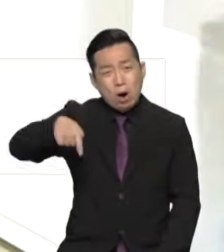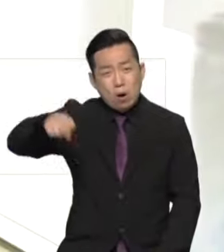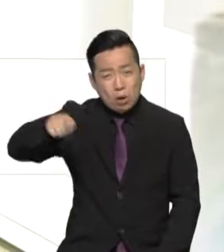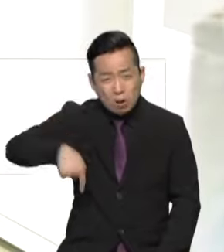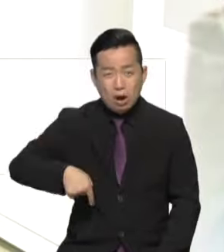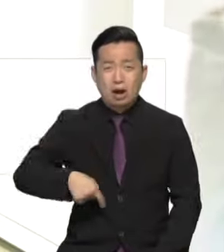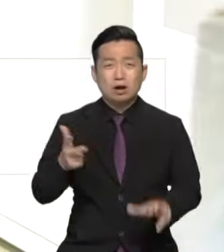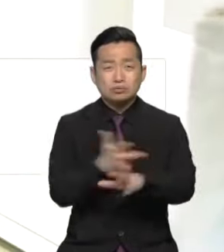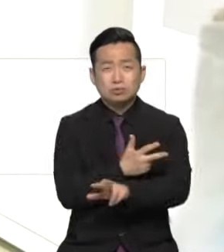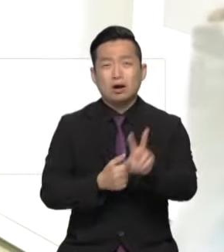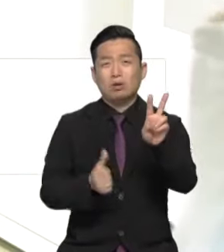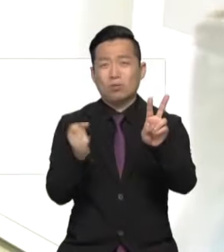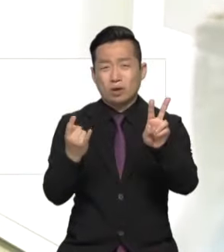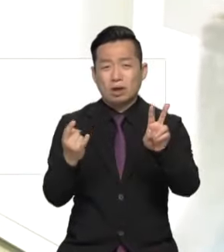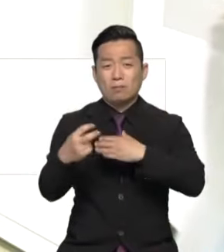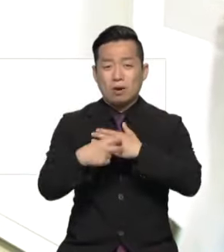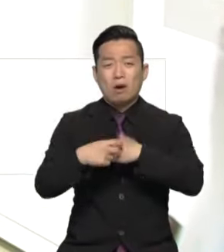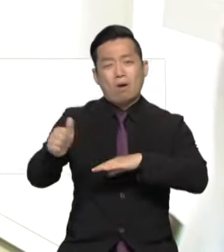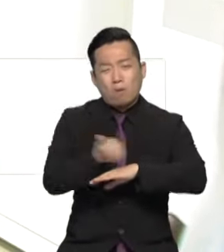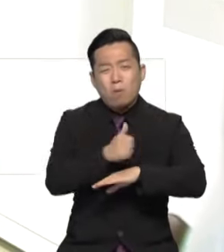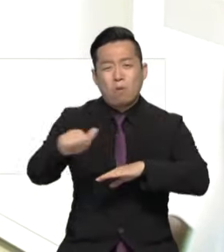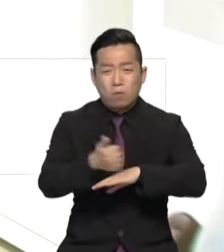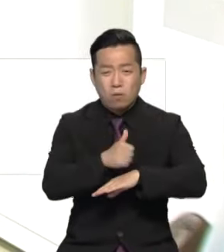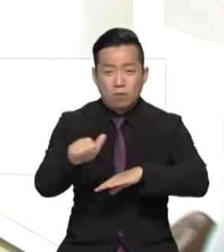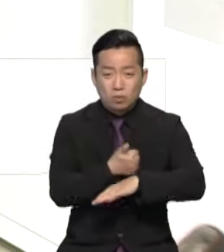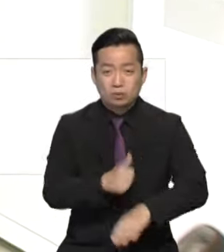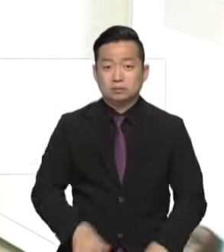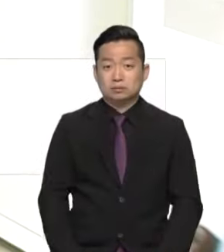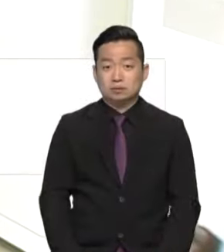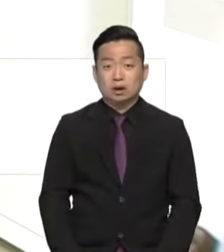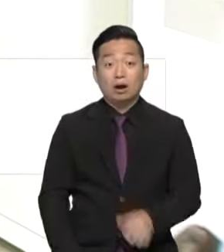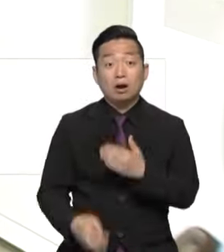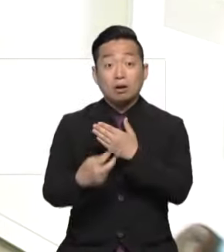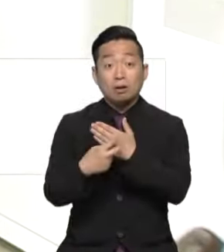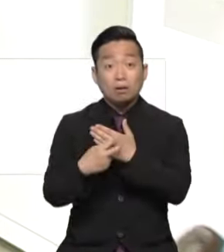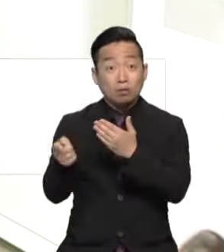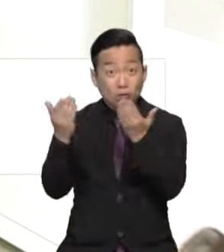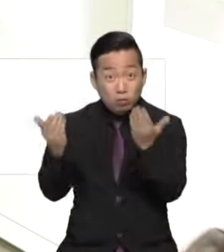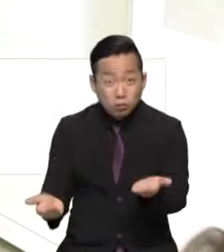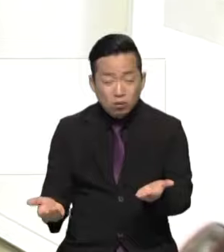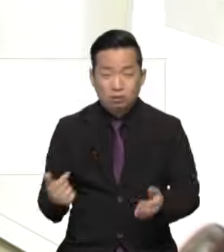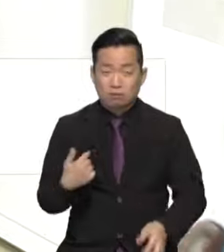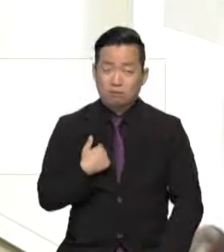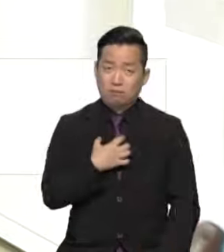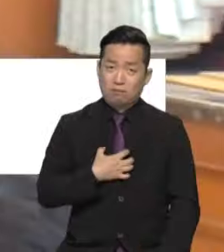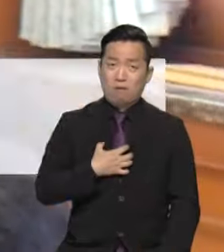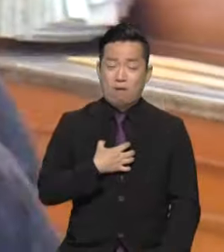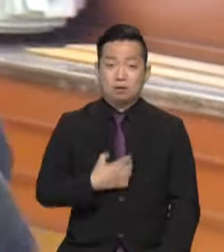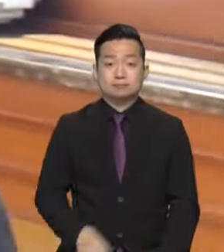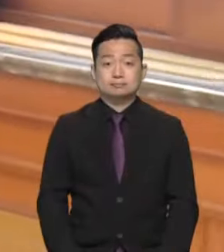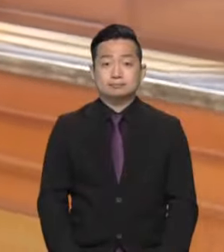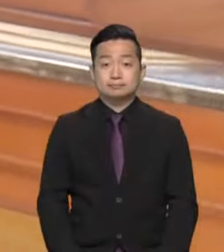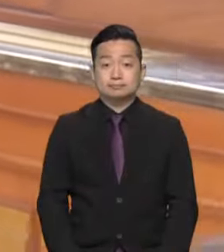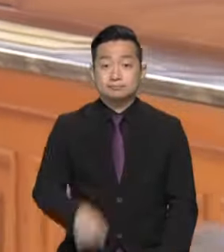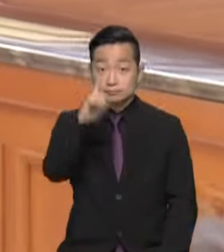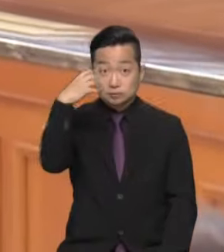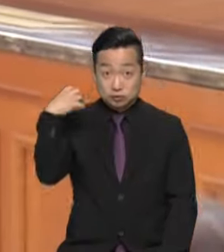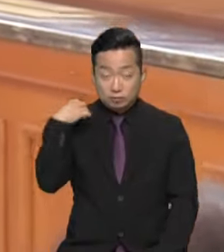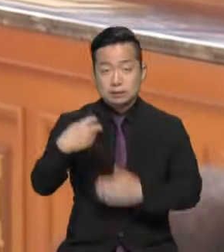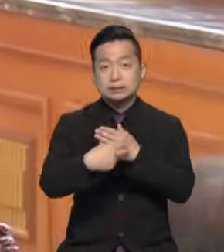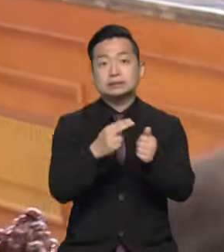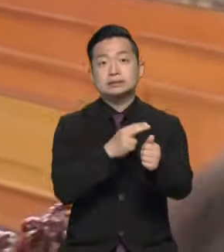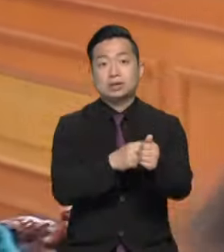일주일에 2과씩 이렇게 와요. 휴진하신다고 하는 게 제일 불안하죠. 정부는